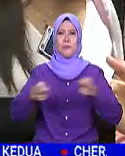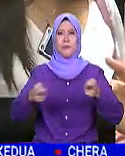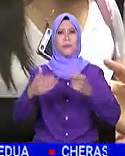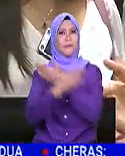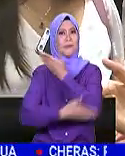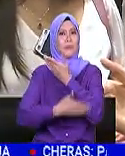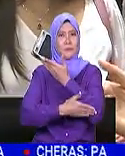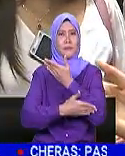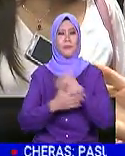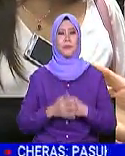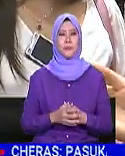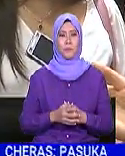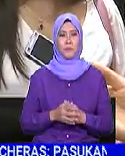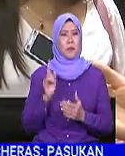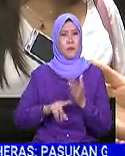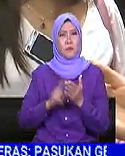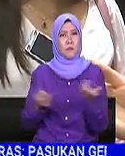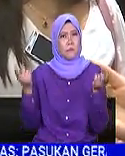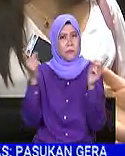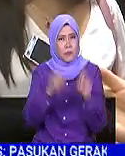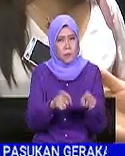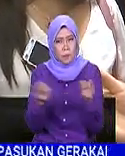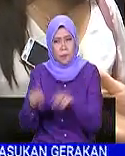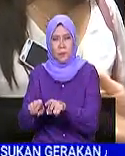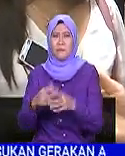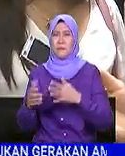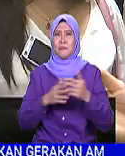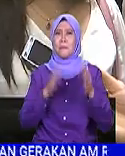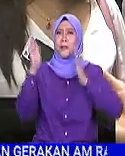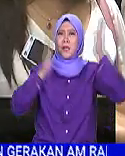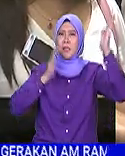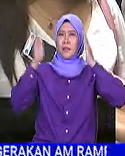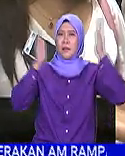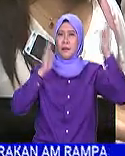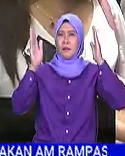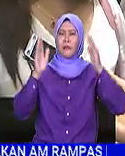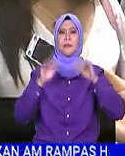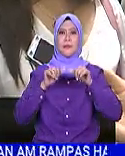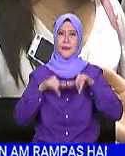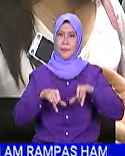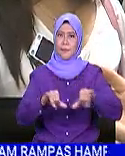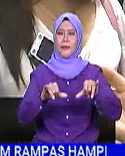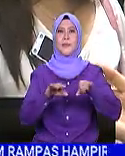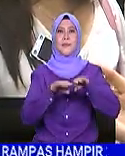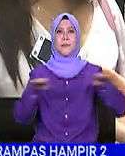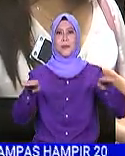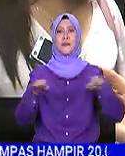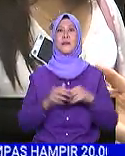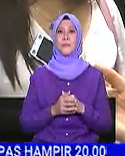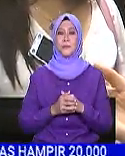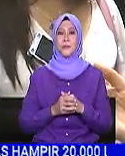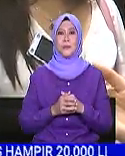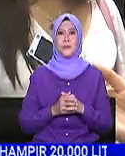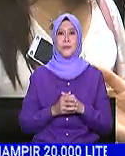mno2 dewasa evening we mustn't Indonesia is the Indonesian government continues to be